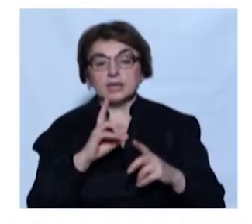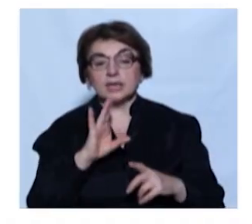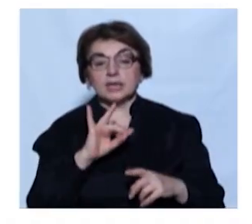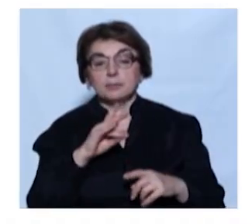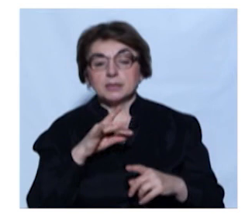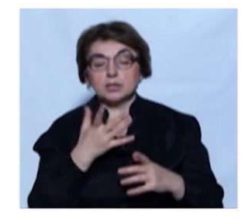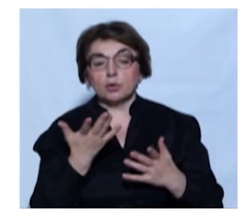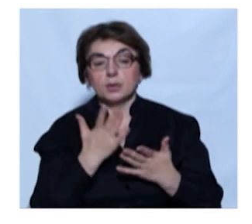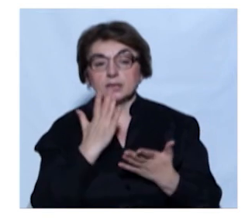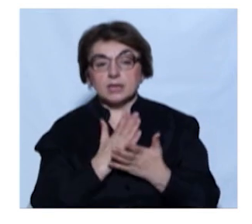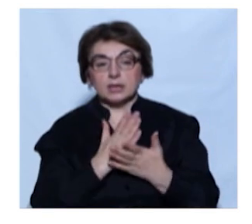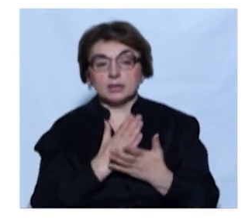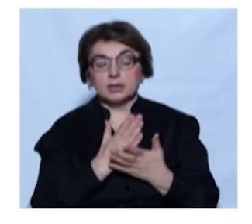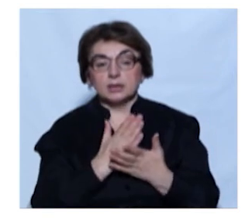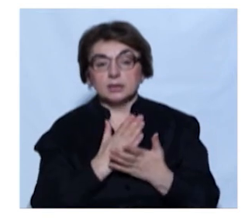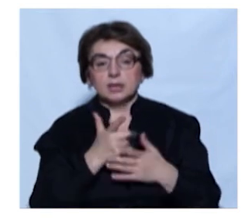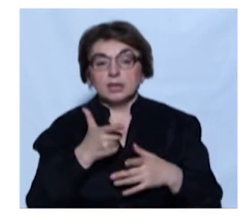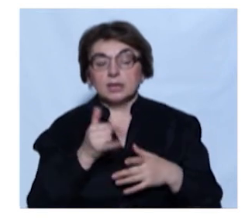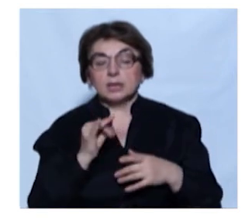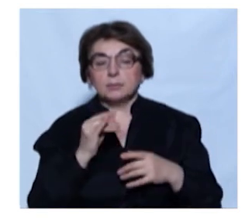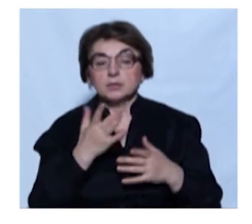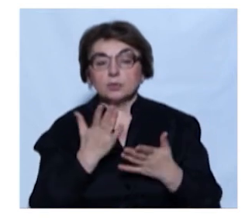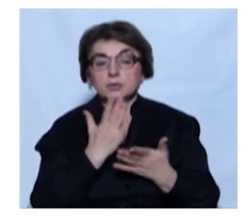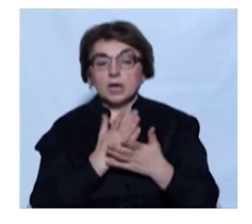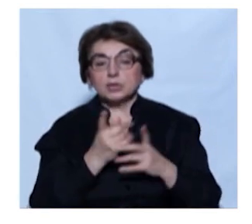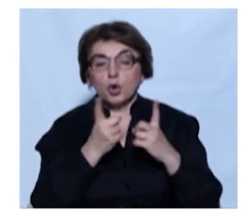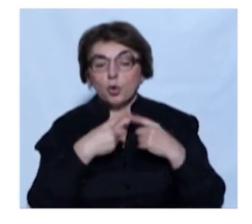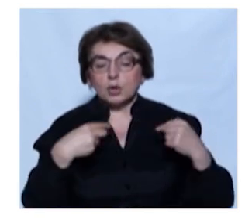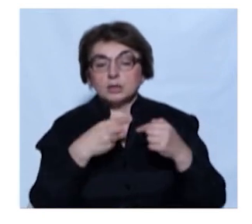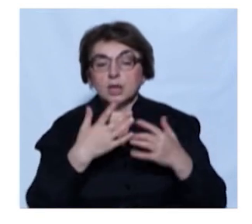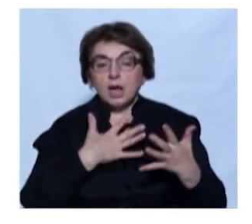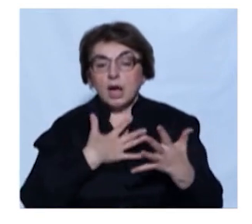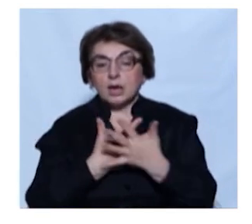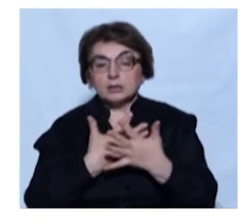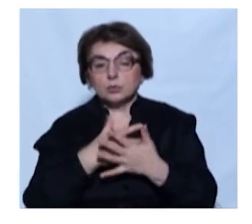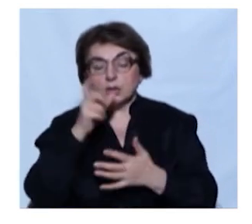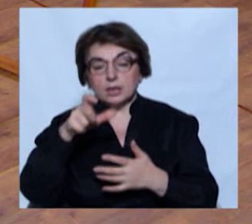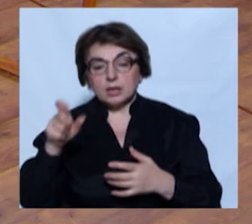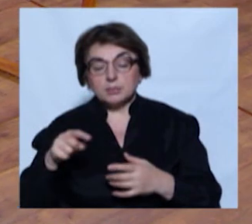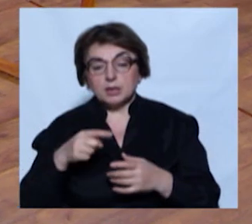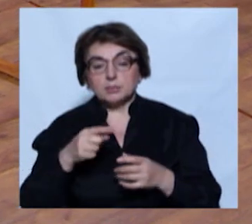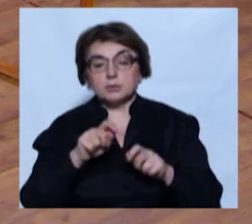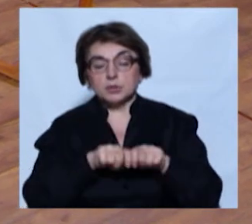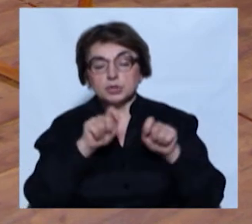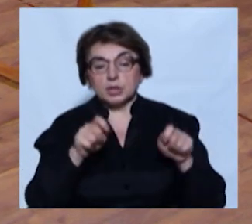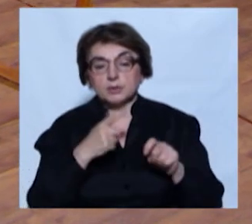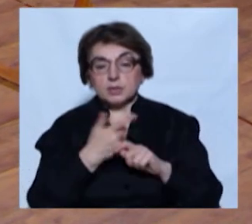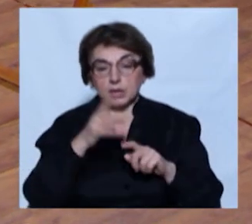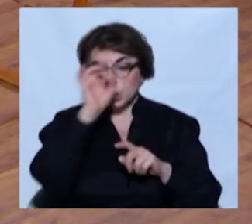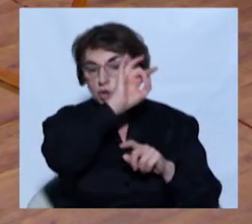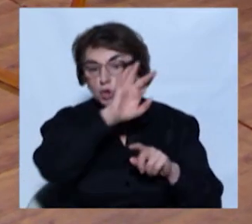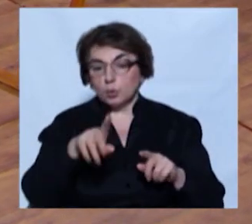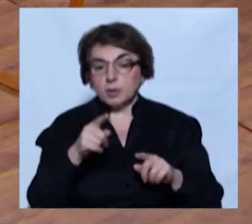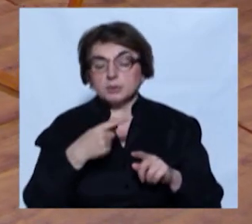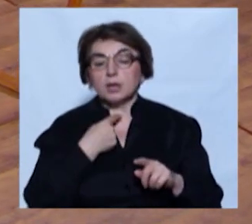გრინპისი გახლავთ ორგანიზაცია, რომელიც ასევე ეკოლოგი აქტივისტების მიერ შეიქმნა და ძალიან ცნობილია თავისი